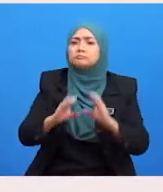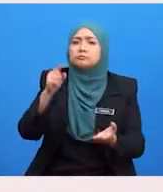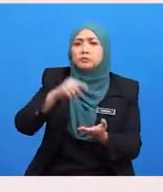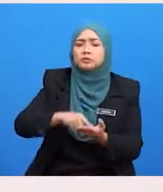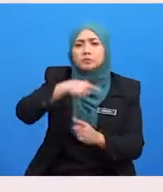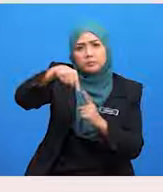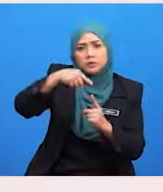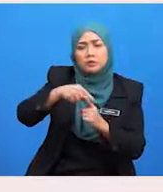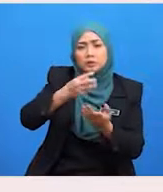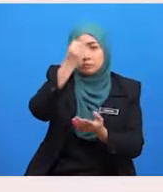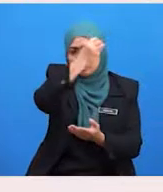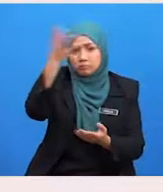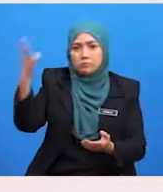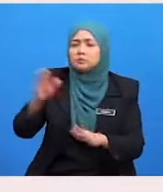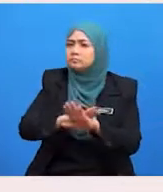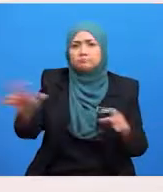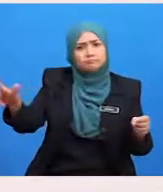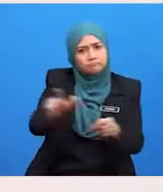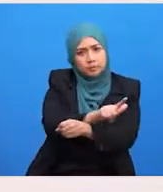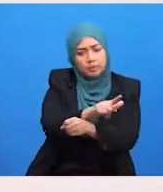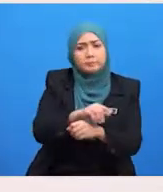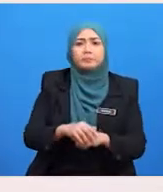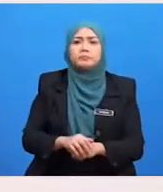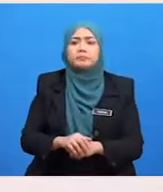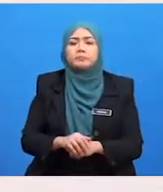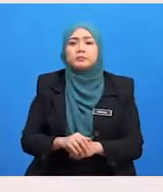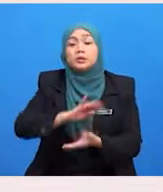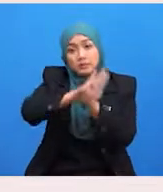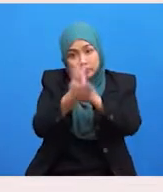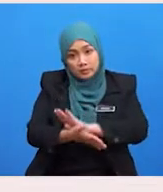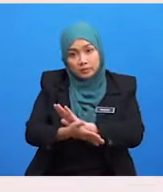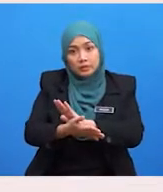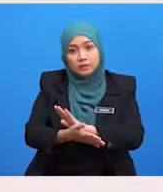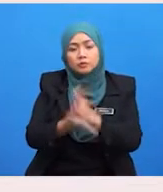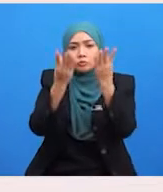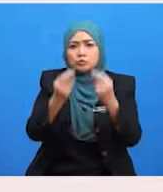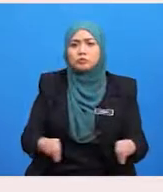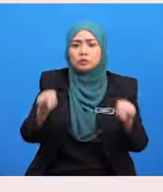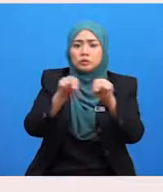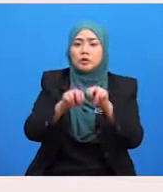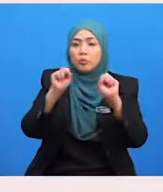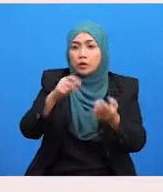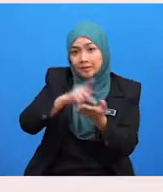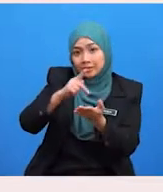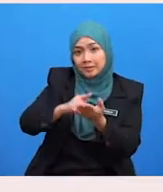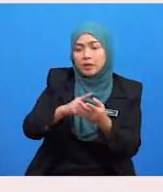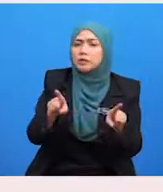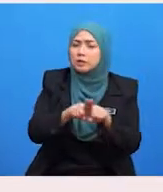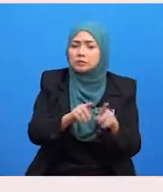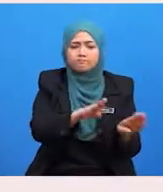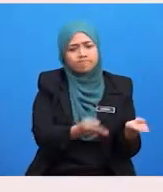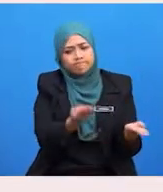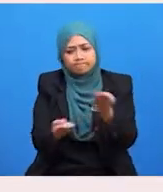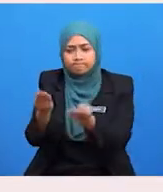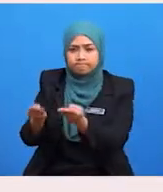apabila maklumat perakaunan tidak lengkap. Oleh itu, susut nilai juga boleh dihitung dengan membandingkan